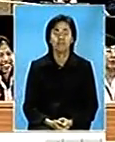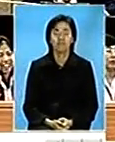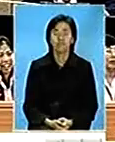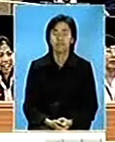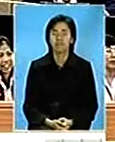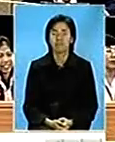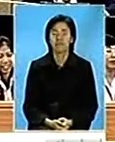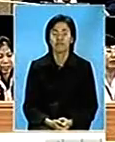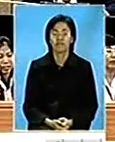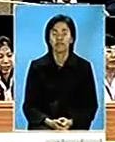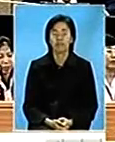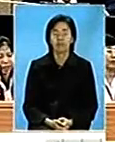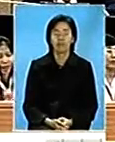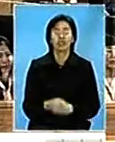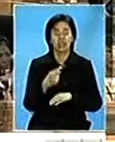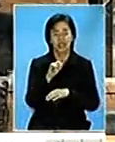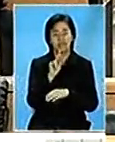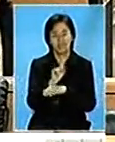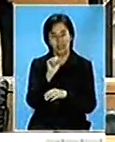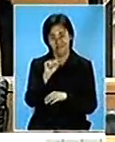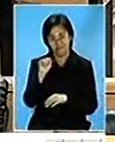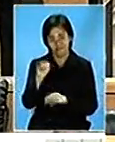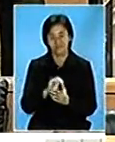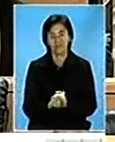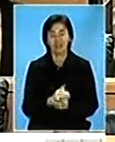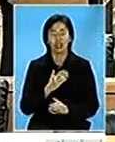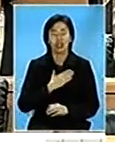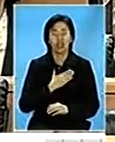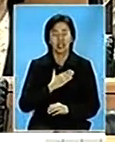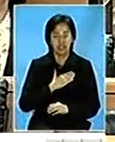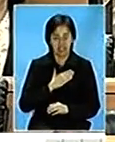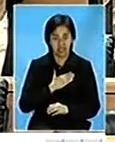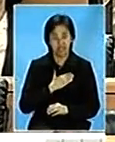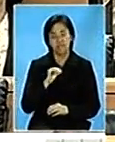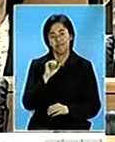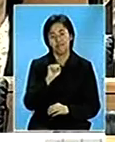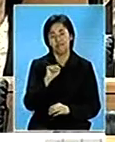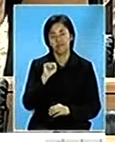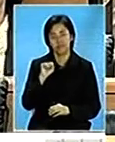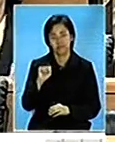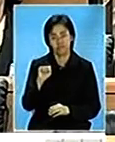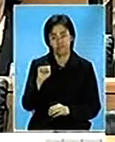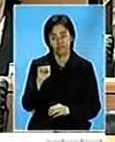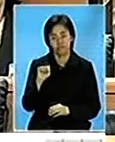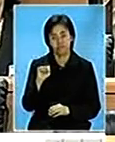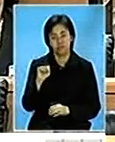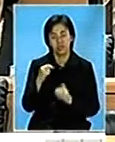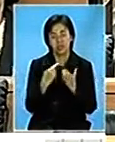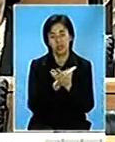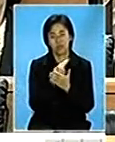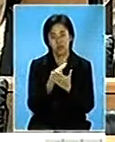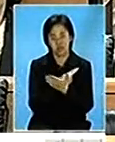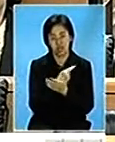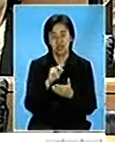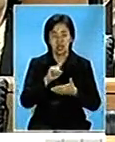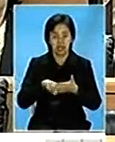กับเรียนท่านประธานสภาผู้แทนราษฎรที่เคารพดิฉันชวลรัตน์ชินธรรมิตรสมาชิกสภาผู้แทนราษฎรจังหวัดราชบุรีเ